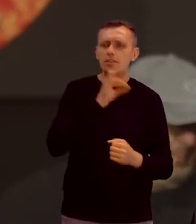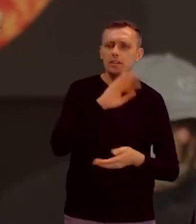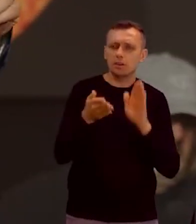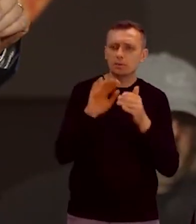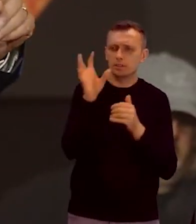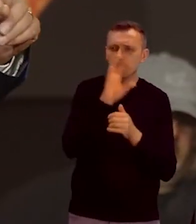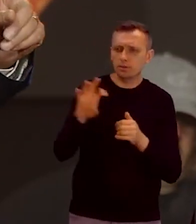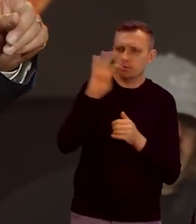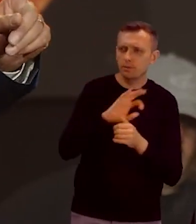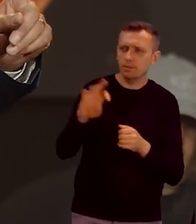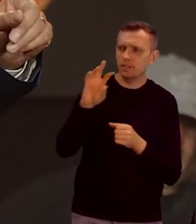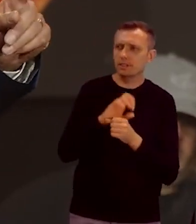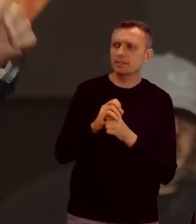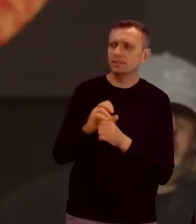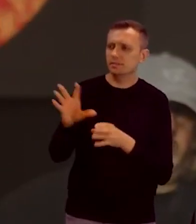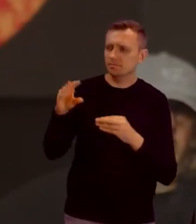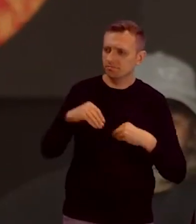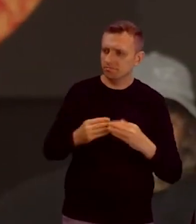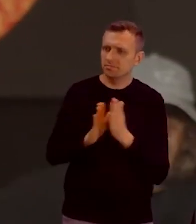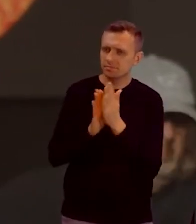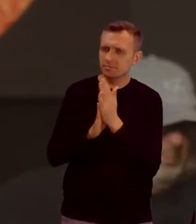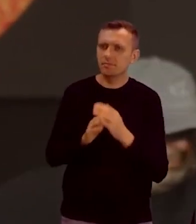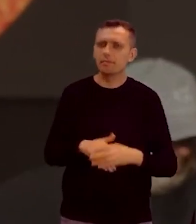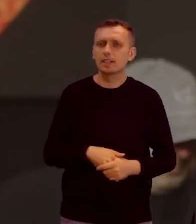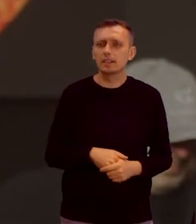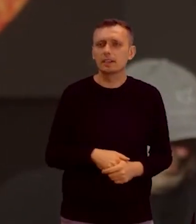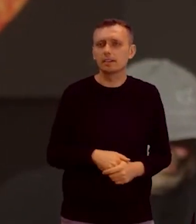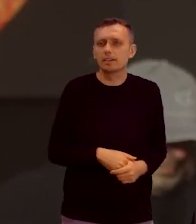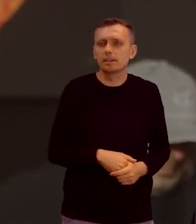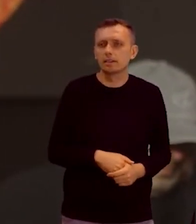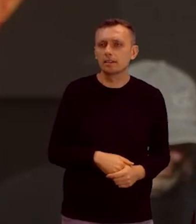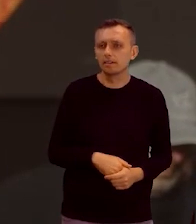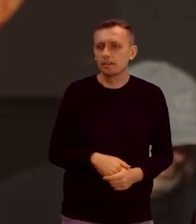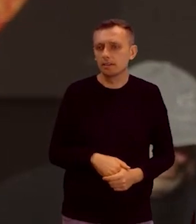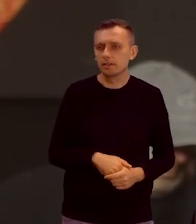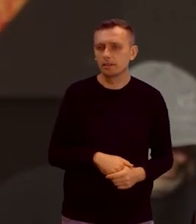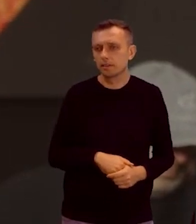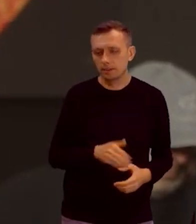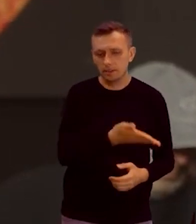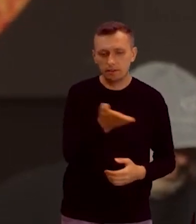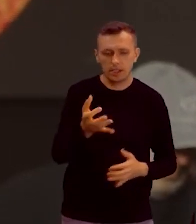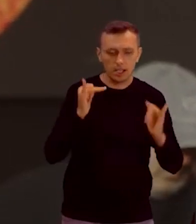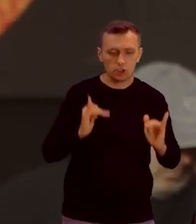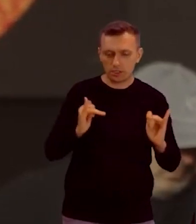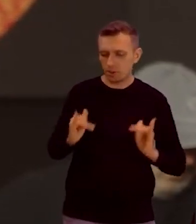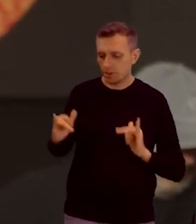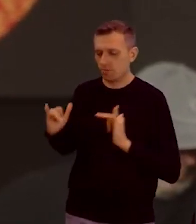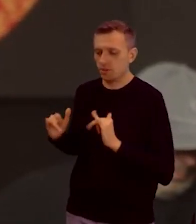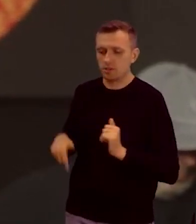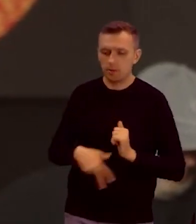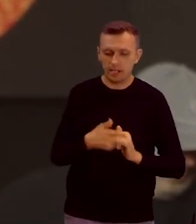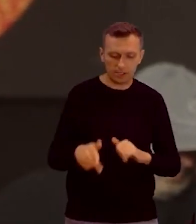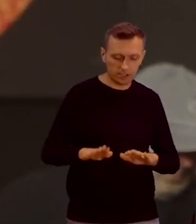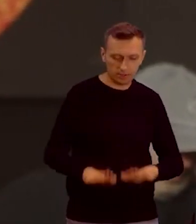i błogosławione, prawda? Stąd są karteczki na waszych krzesełkach. Znajdźcie je, jeśli nie macie,